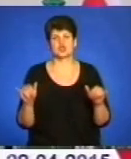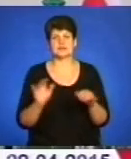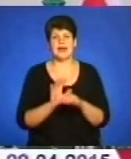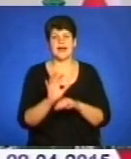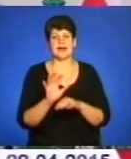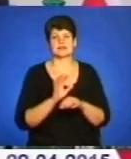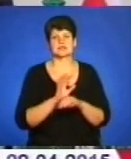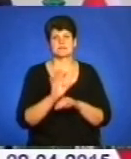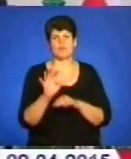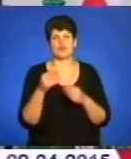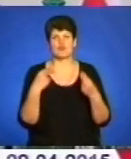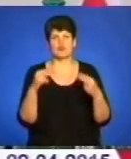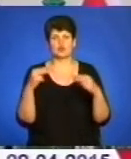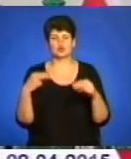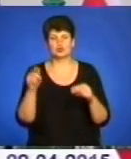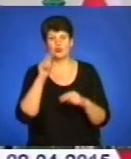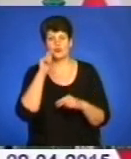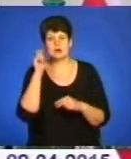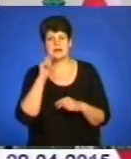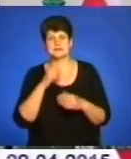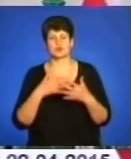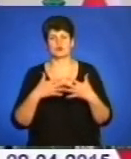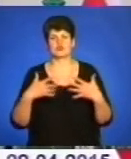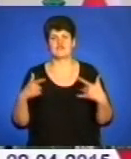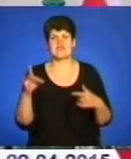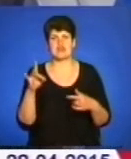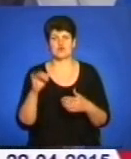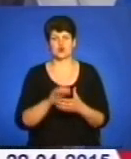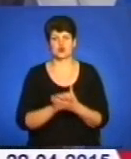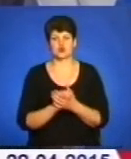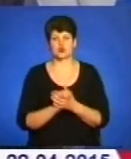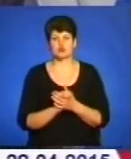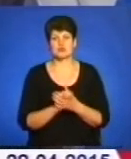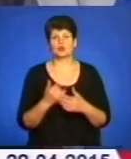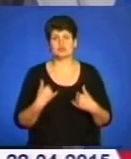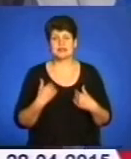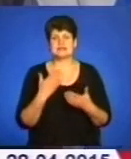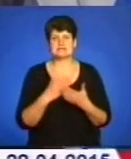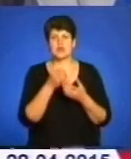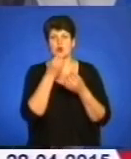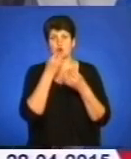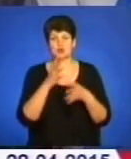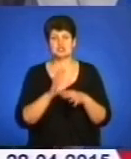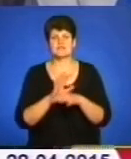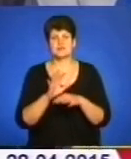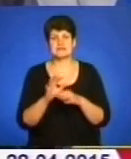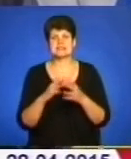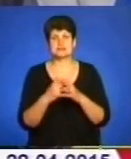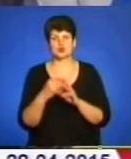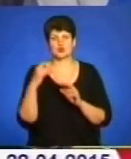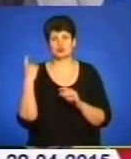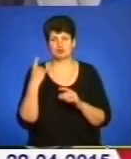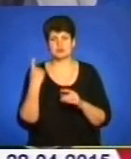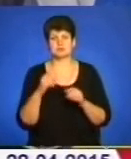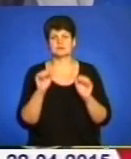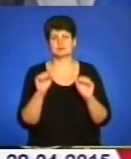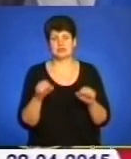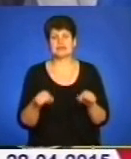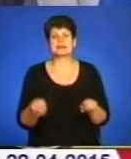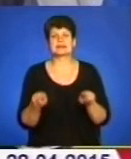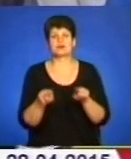експорту української продукції в Євросоюз. У нас є і хороший виробничий сільськогосподарський потенціал, який